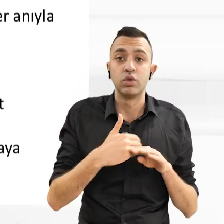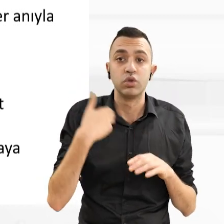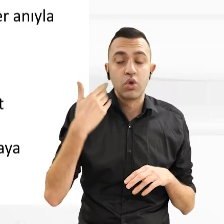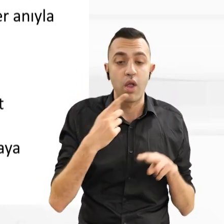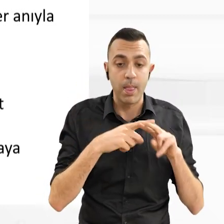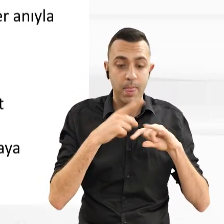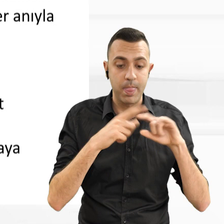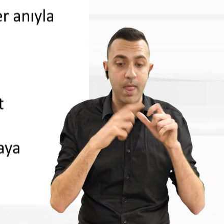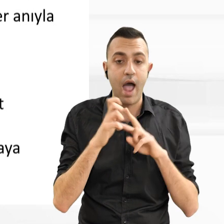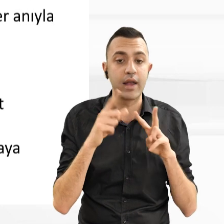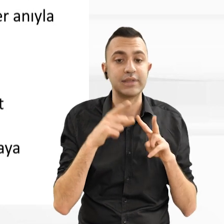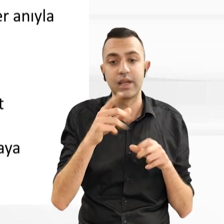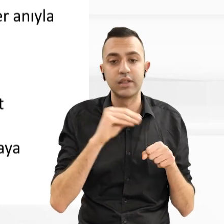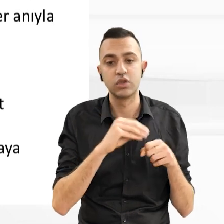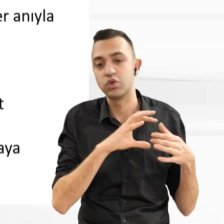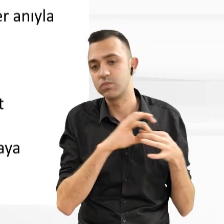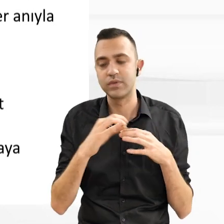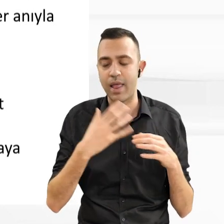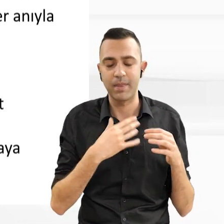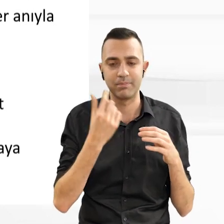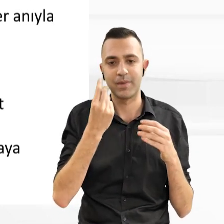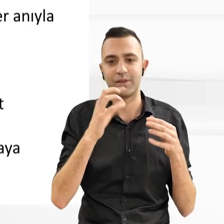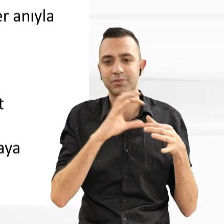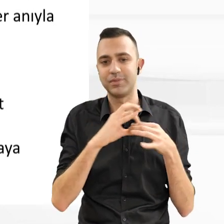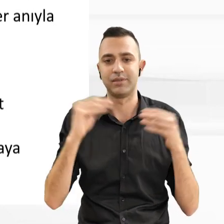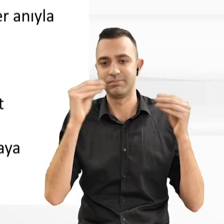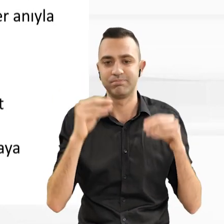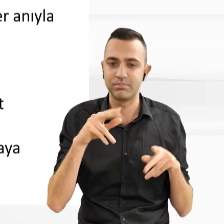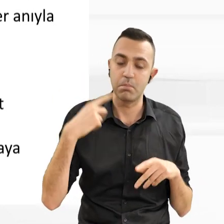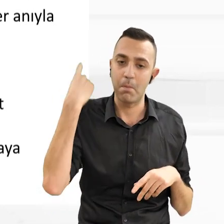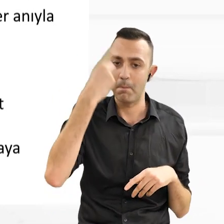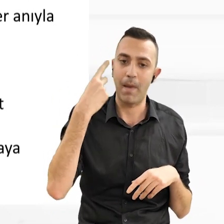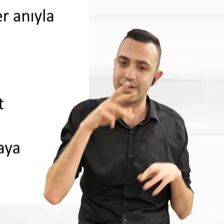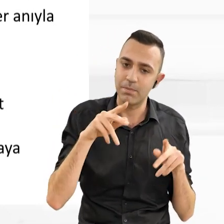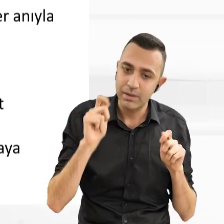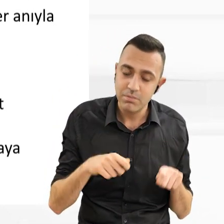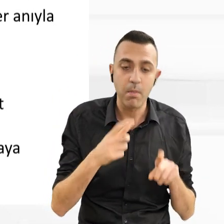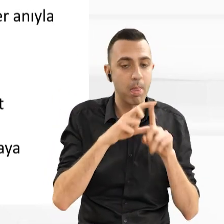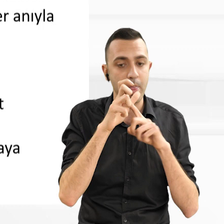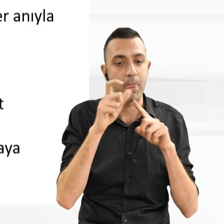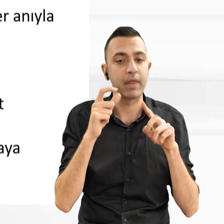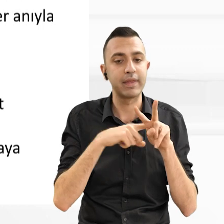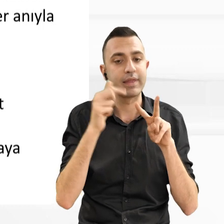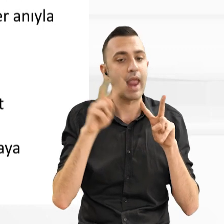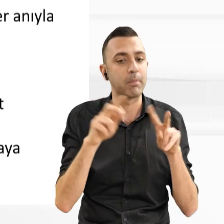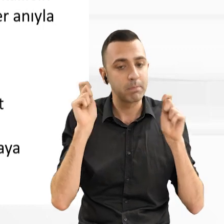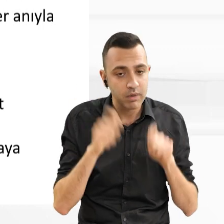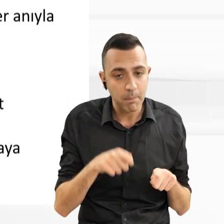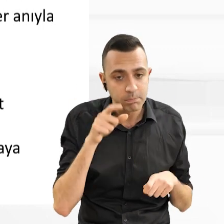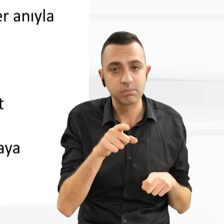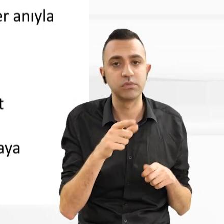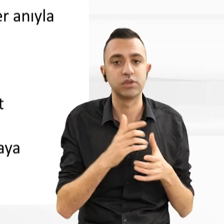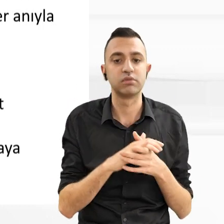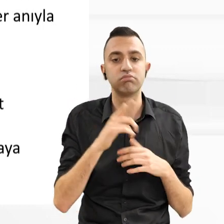senin cümlelerin Sanatlı ve süslü bir hale dönüşmüş yani benzetme kullanmış deyimler kullanmış Dolayısıyla tavsiye